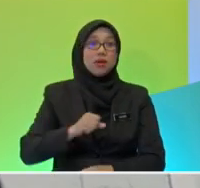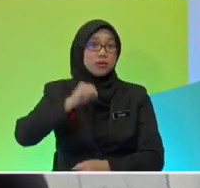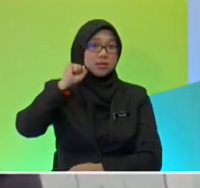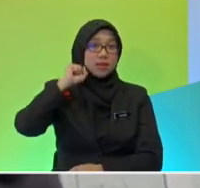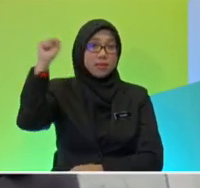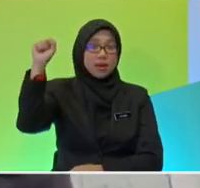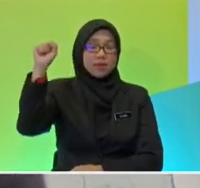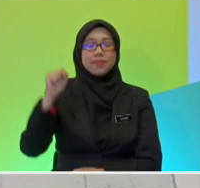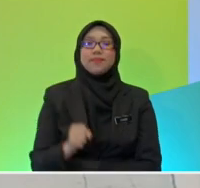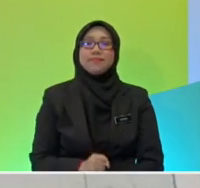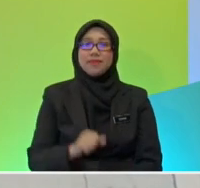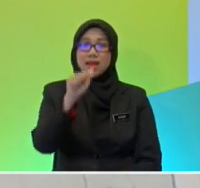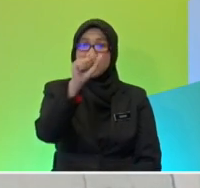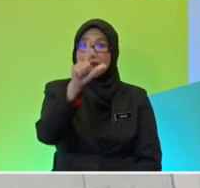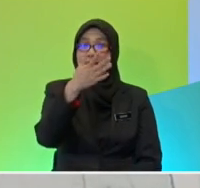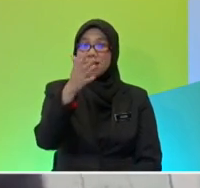al-amin